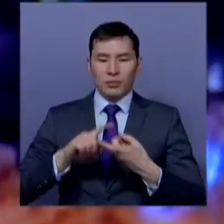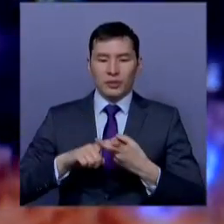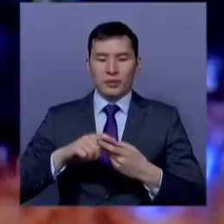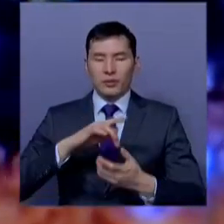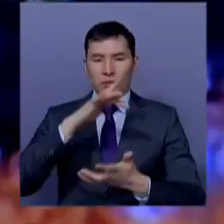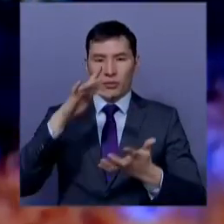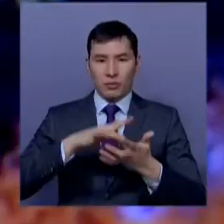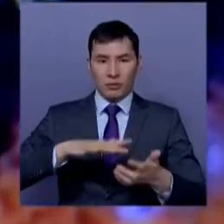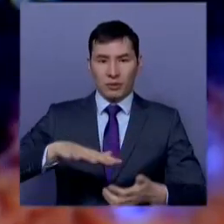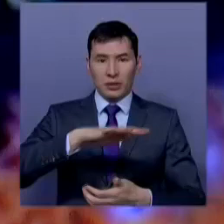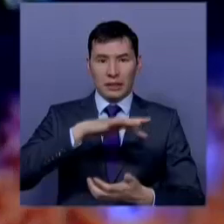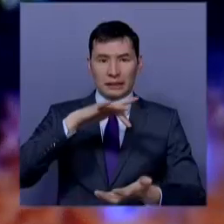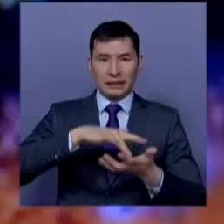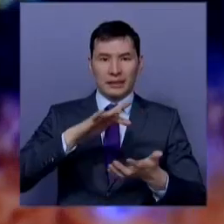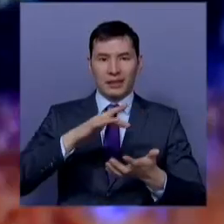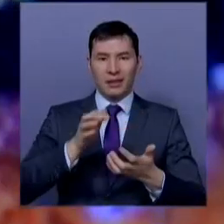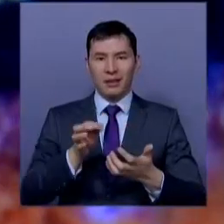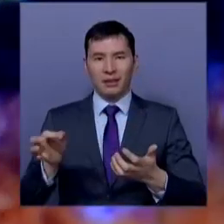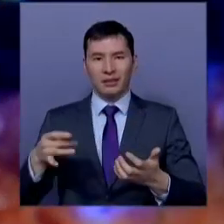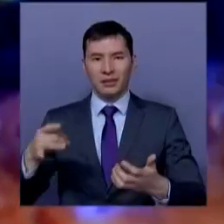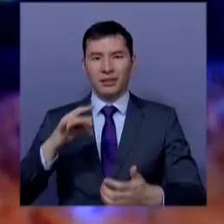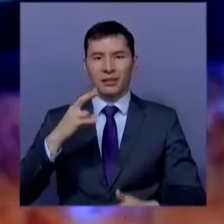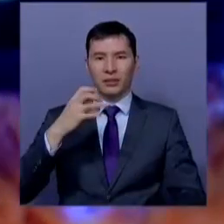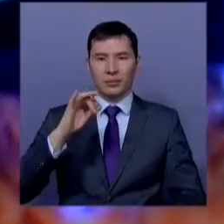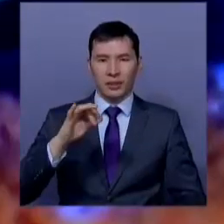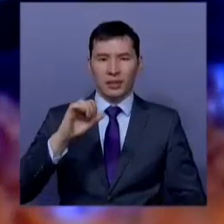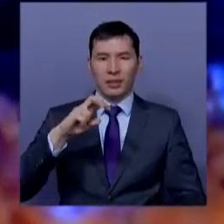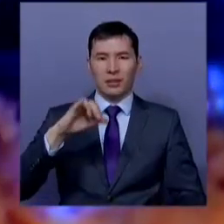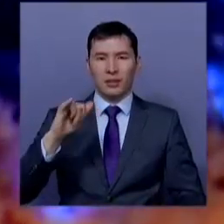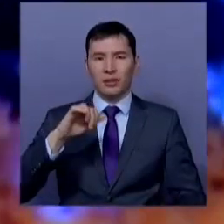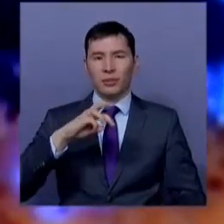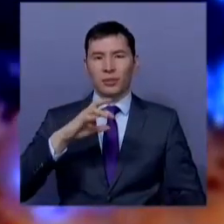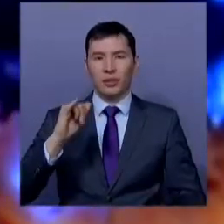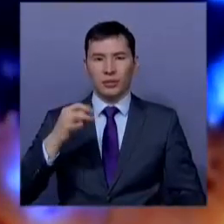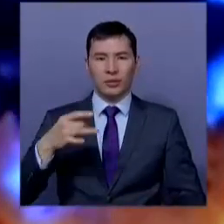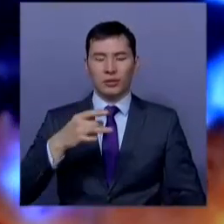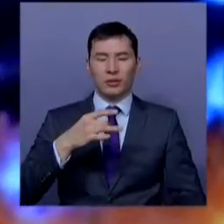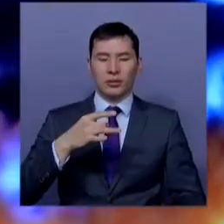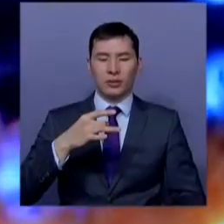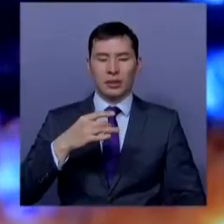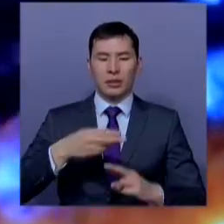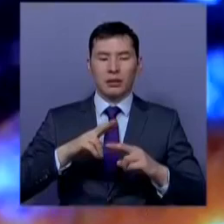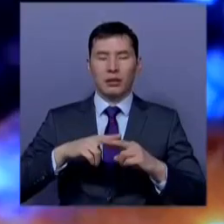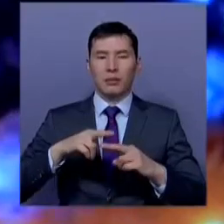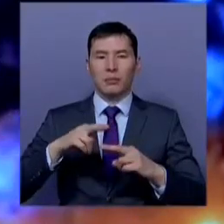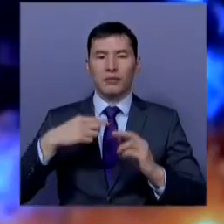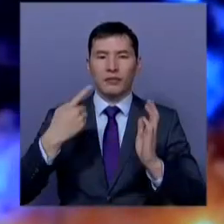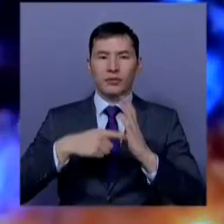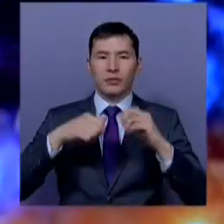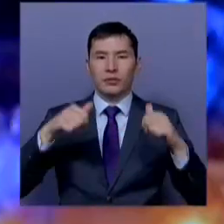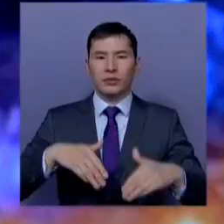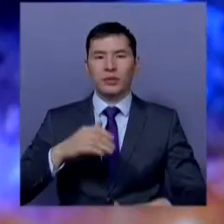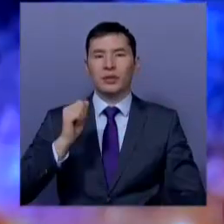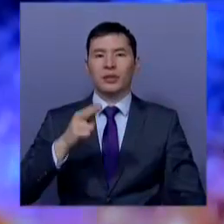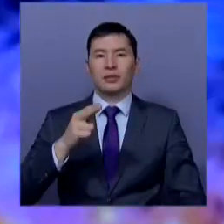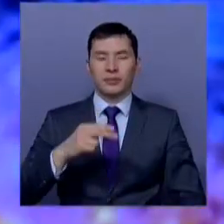жағында орналасқан Наурызбай, Алатау, Жетісу, Медеу сияқты аудандардағы мәселе. Бұл шаруа қалай шешіледі? Наскин